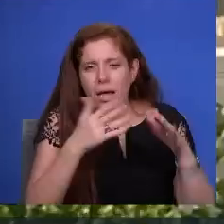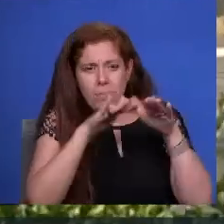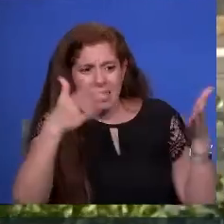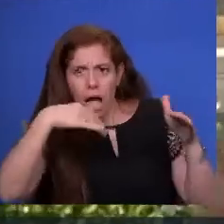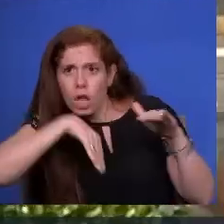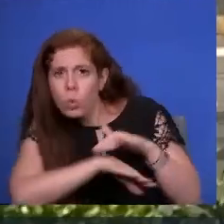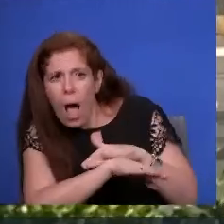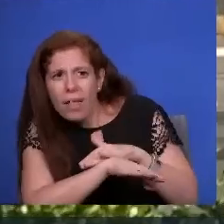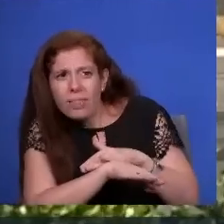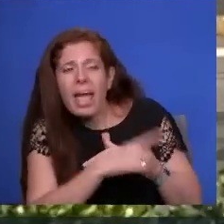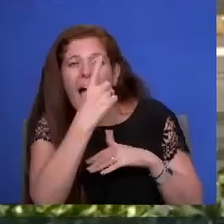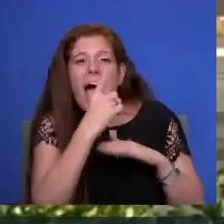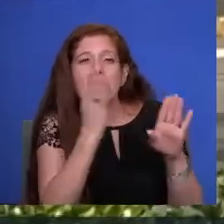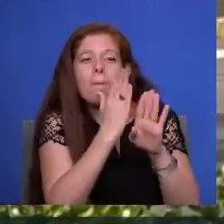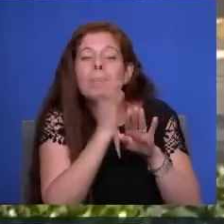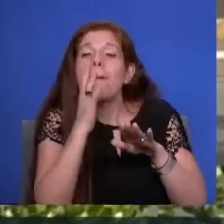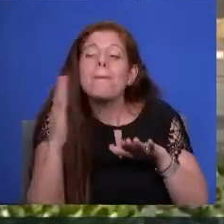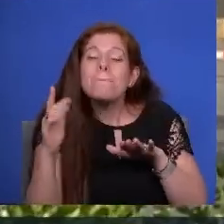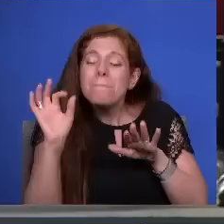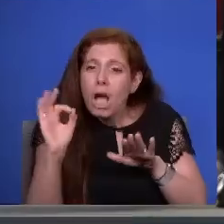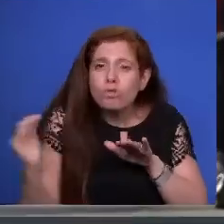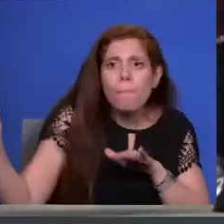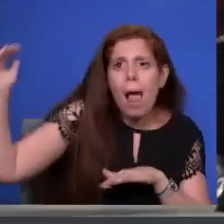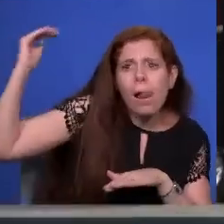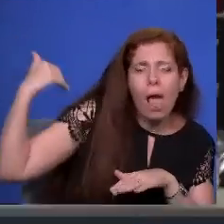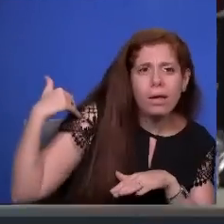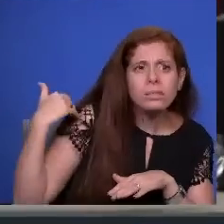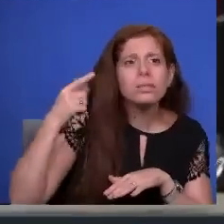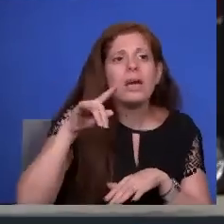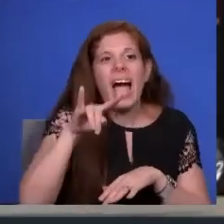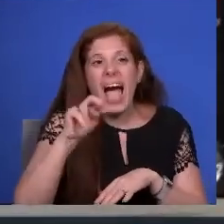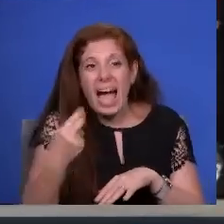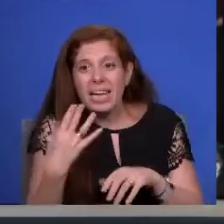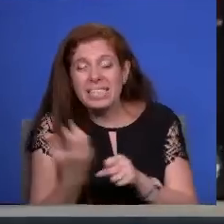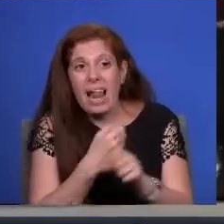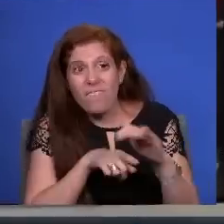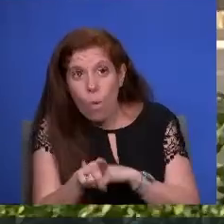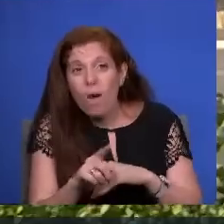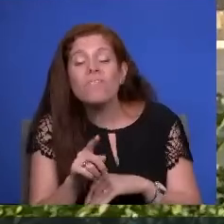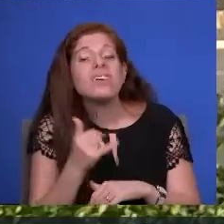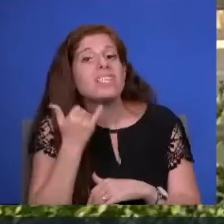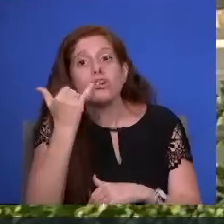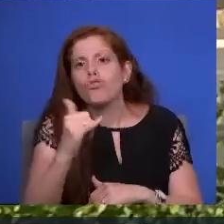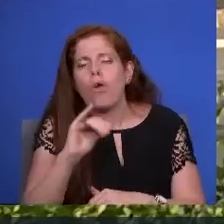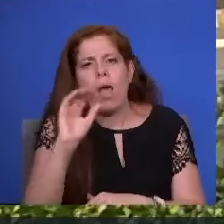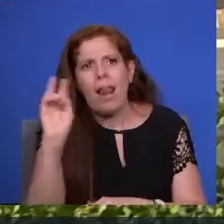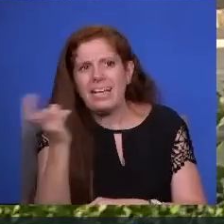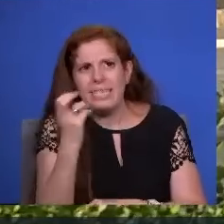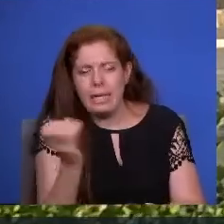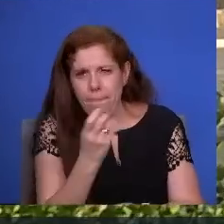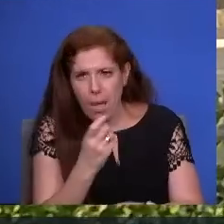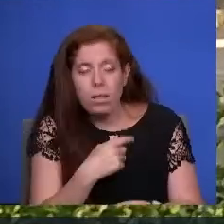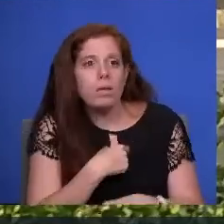לשולחן. אחד מהמחבלים היה ממש מעליי. חנה הצליחה לברוח והתקשרה להזיק את מדה. אני הבנתי שזו שאני נשארת